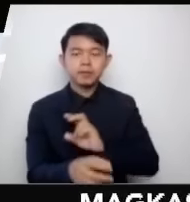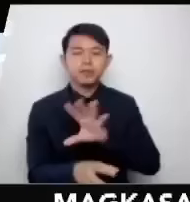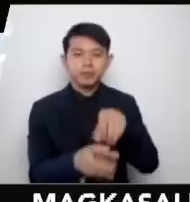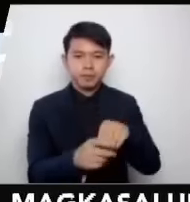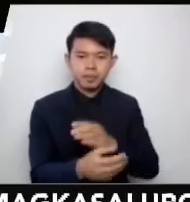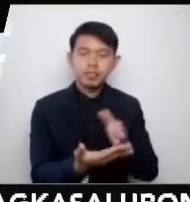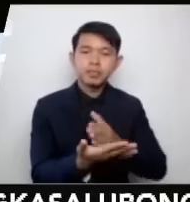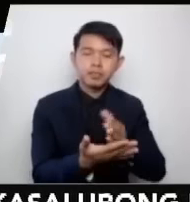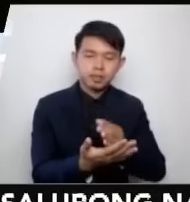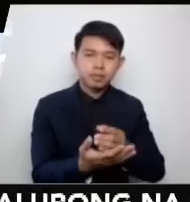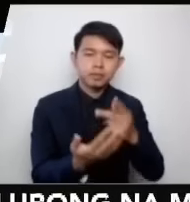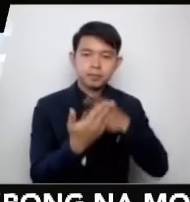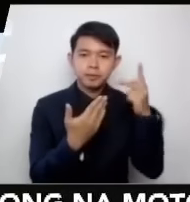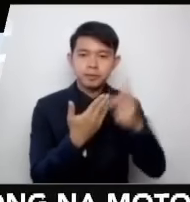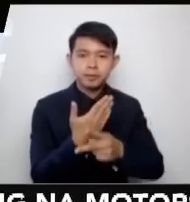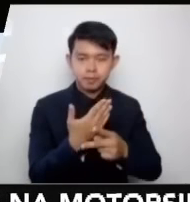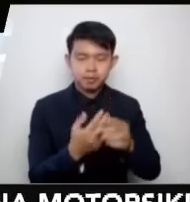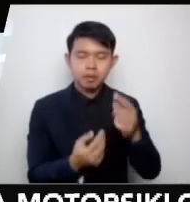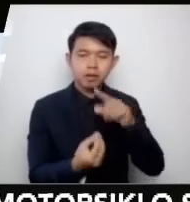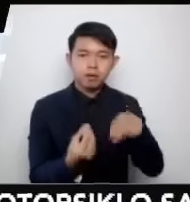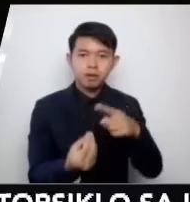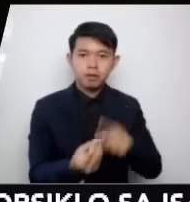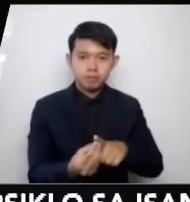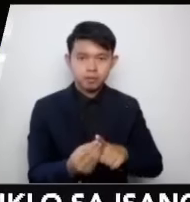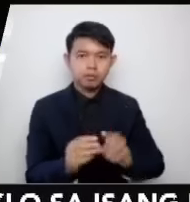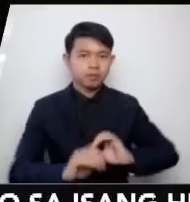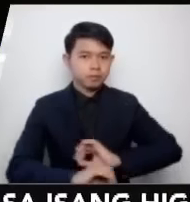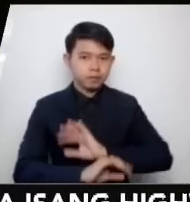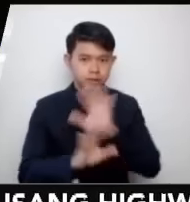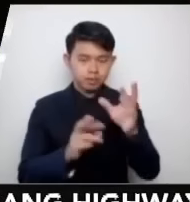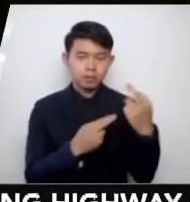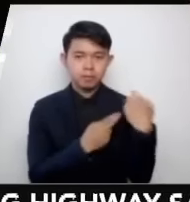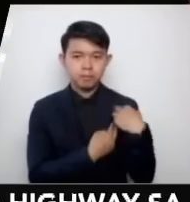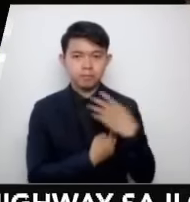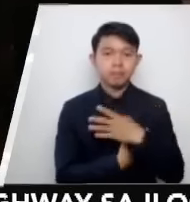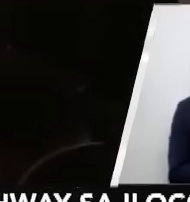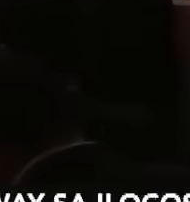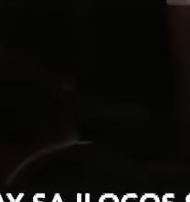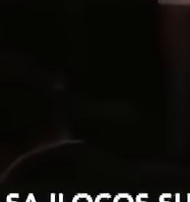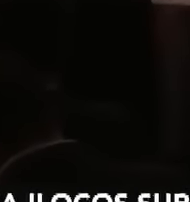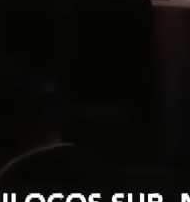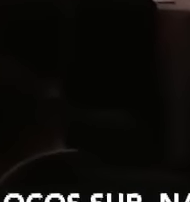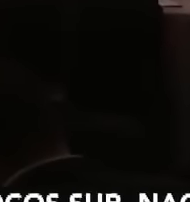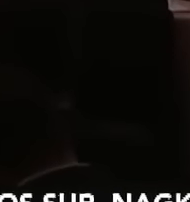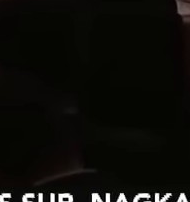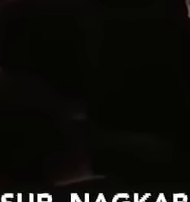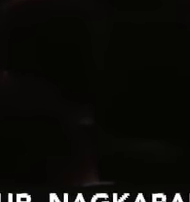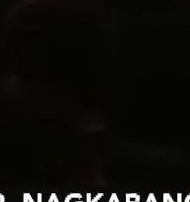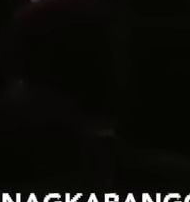para maisulong ang transparency, accountability at sustainability.